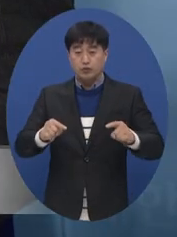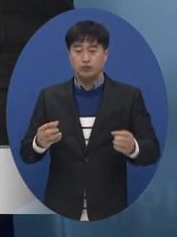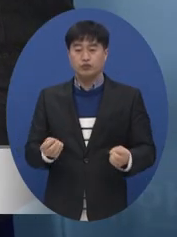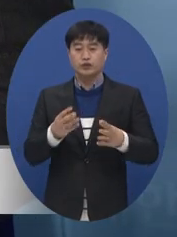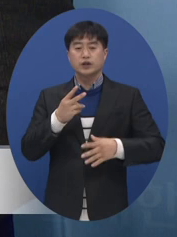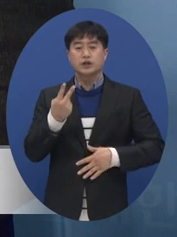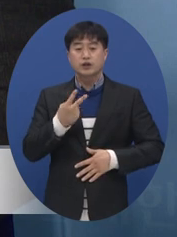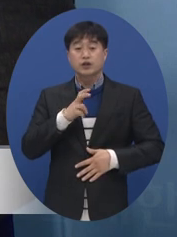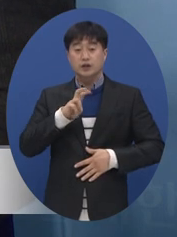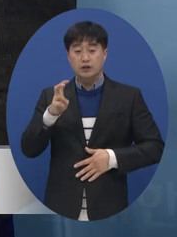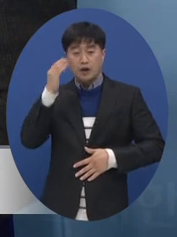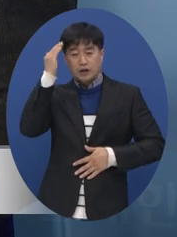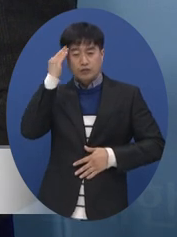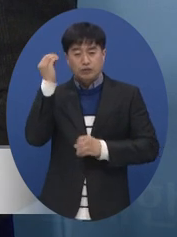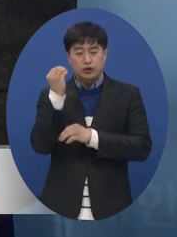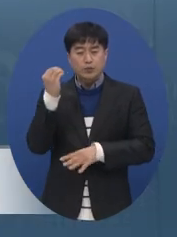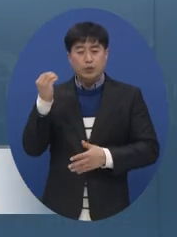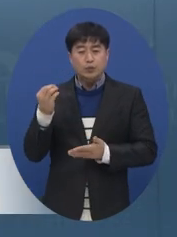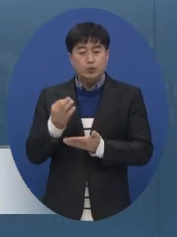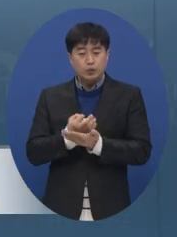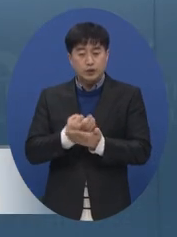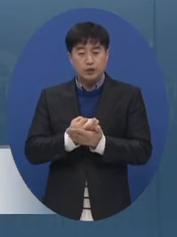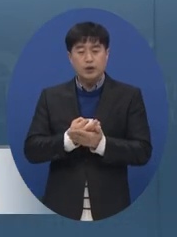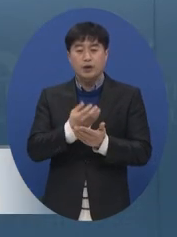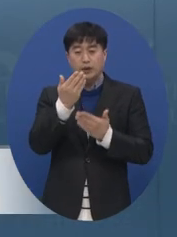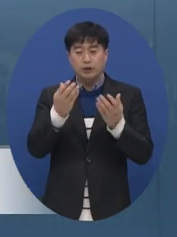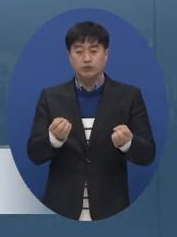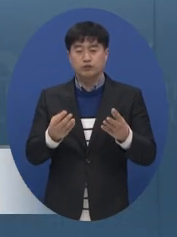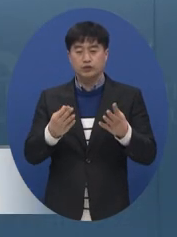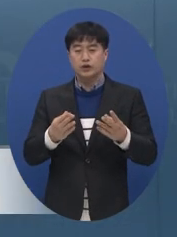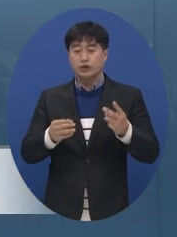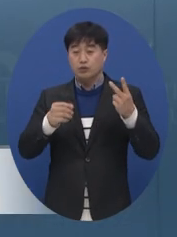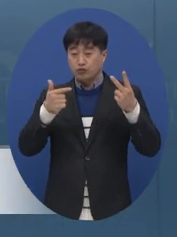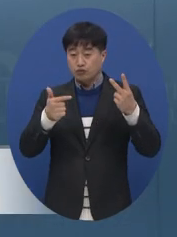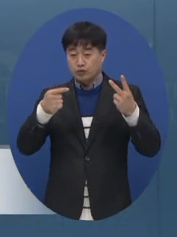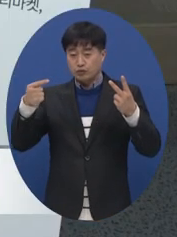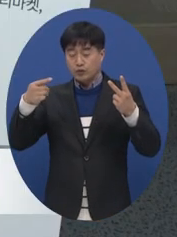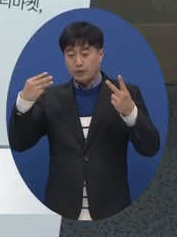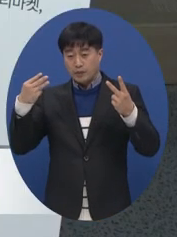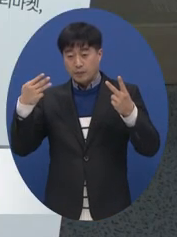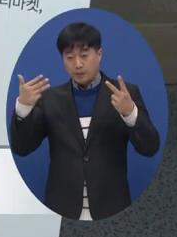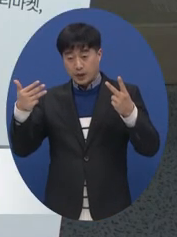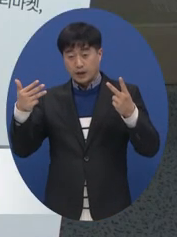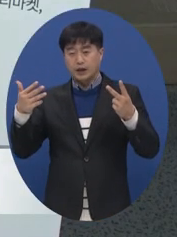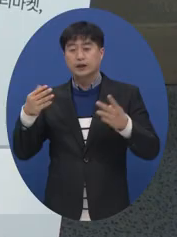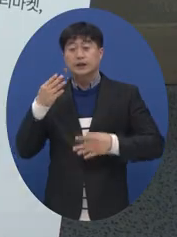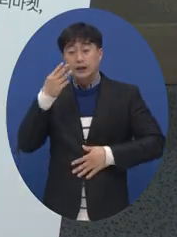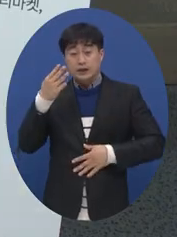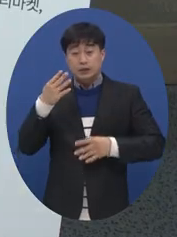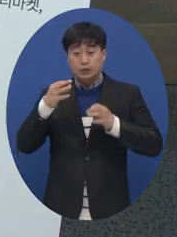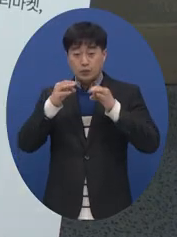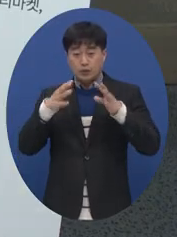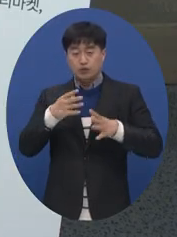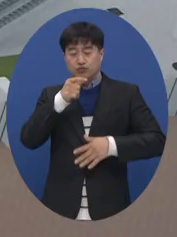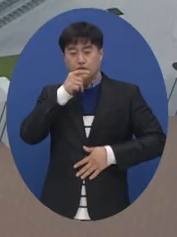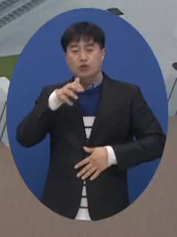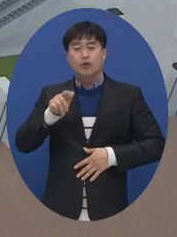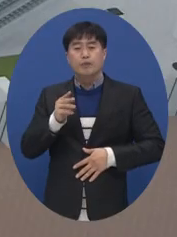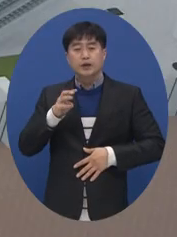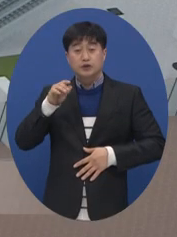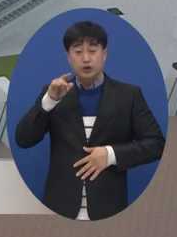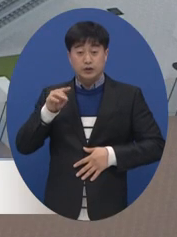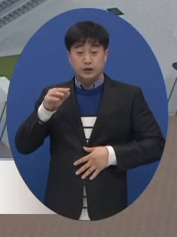정책축제 2020 대한민국 기본소득 박람회를 내달 6일부터 8일까지 4일간 수원 컨벤션센터에서